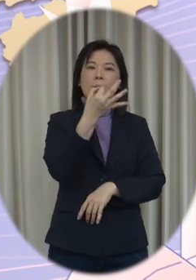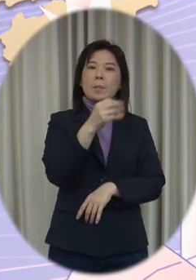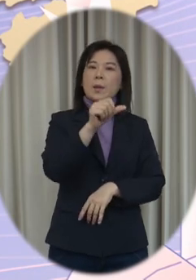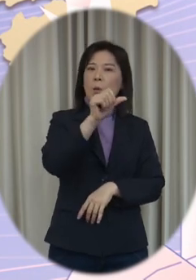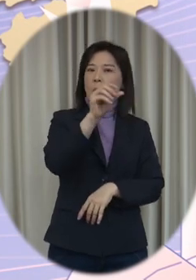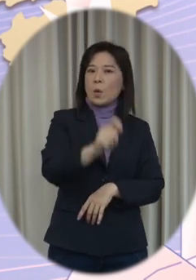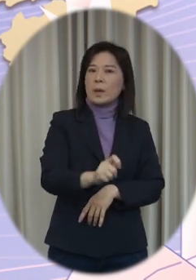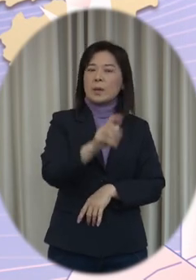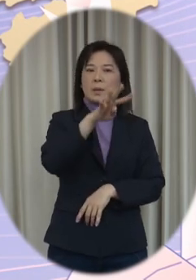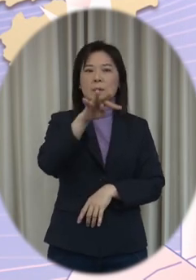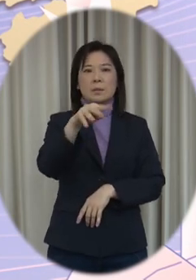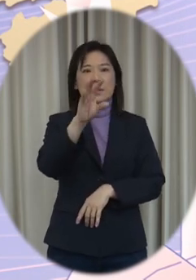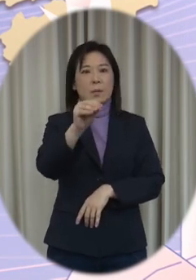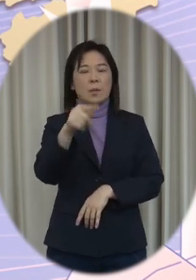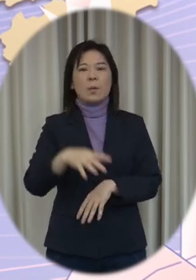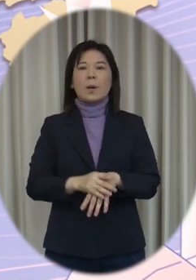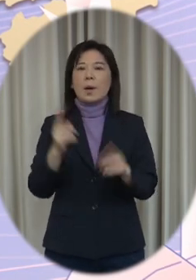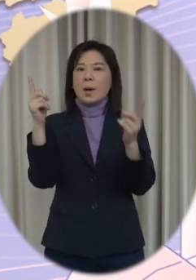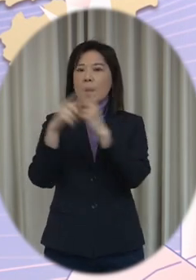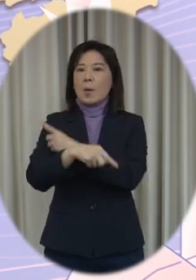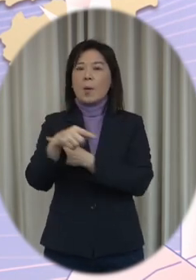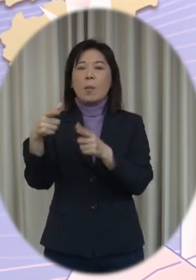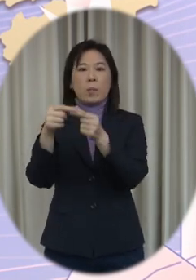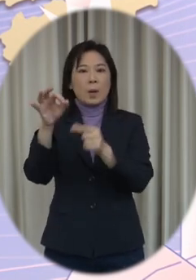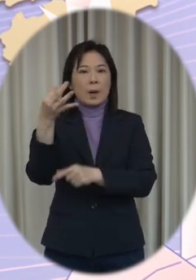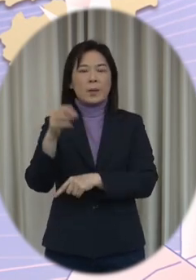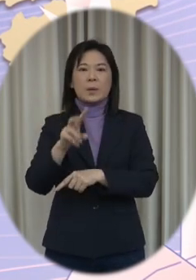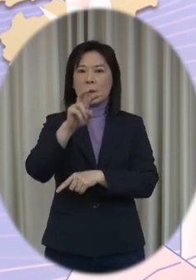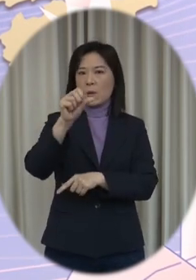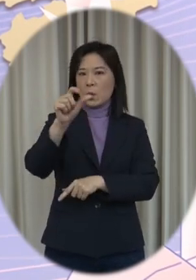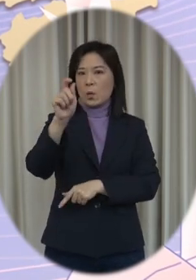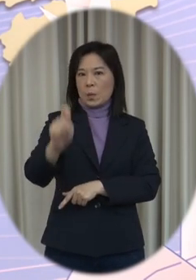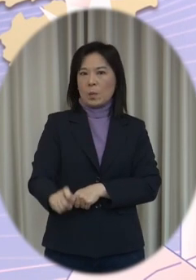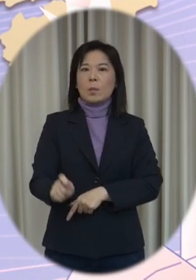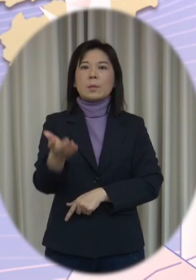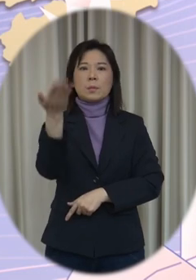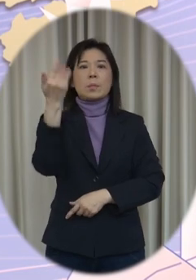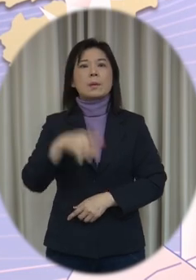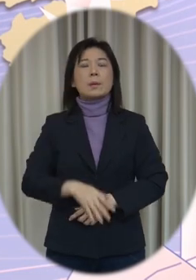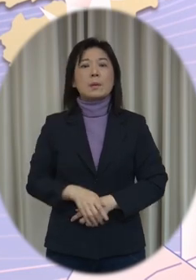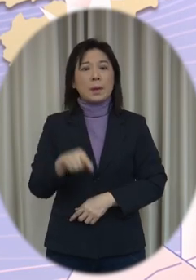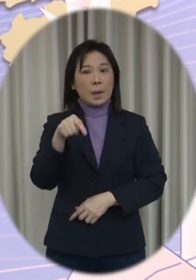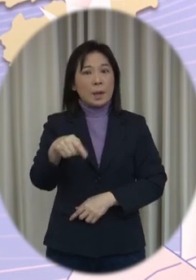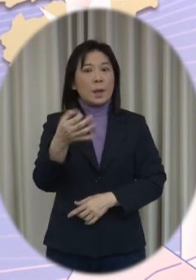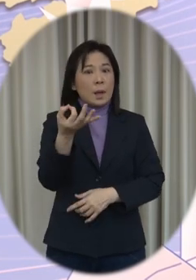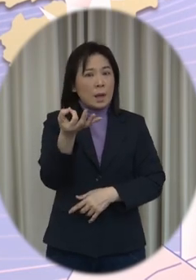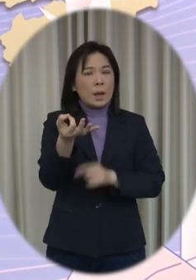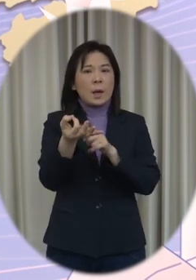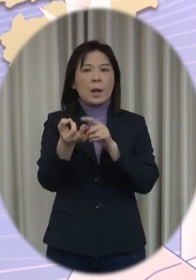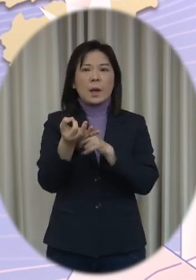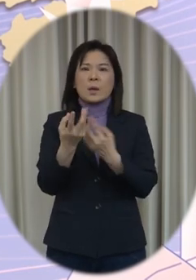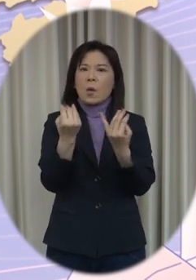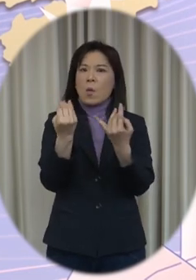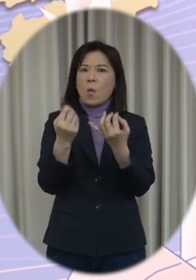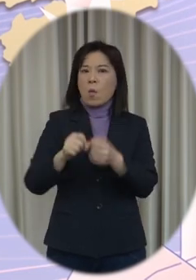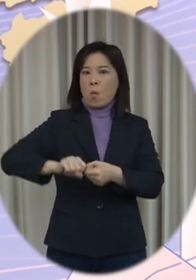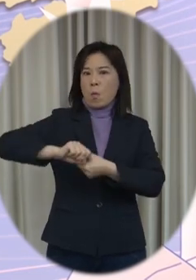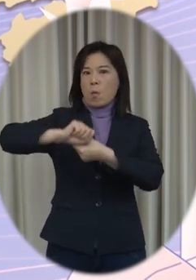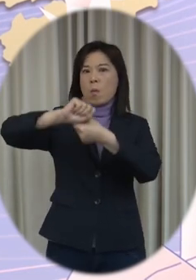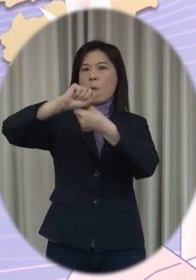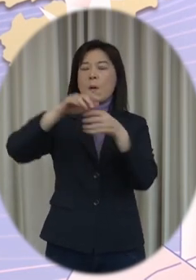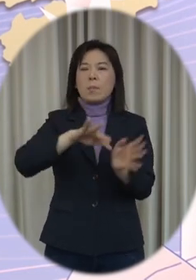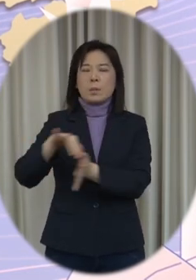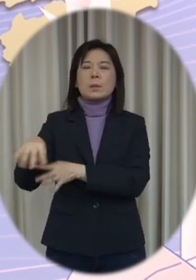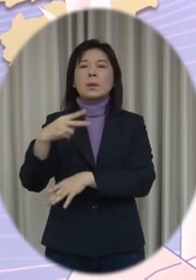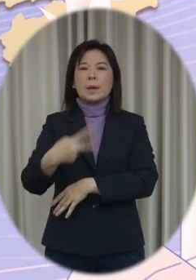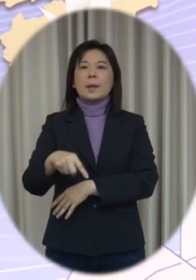台币54000多万元，折合超过25亿日元。我想这一笔善款不只是数字上的累积，更代表